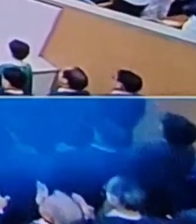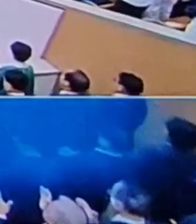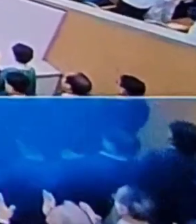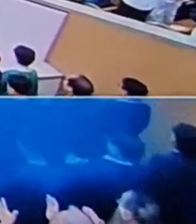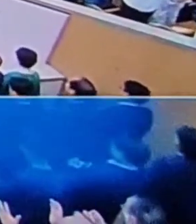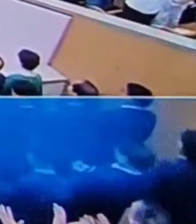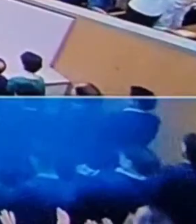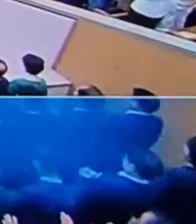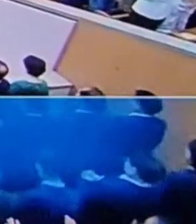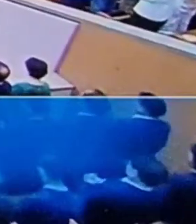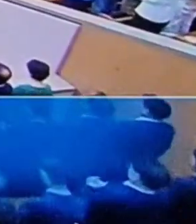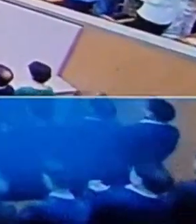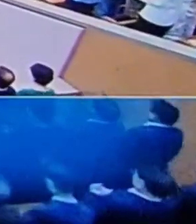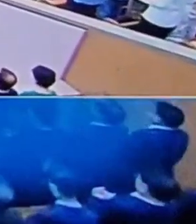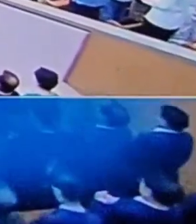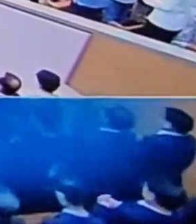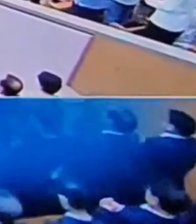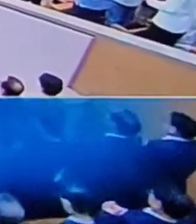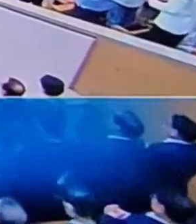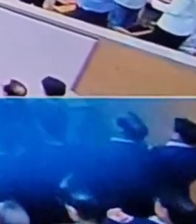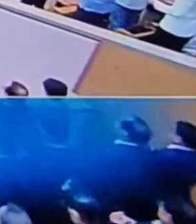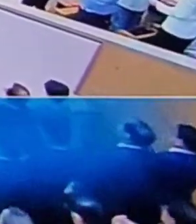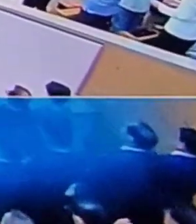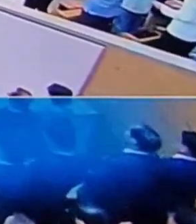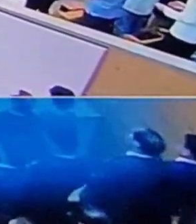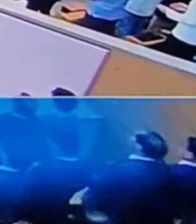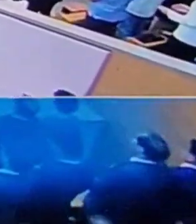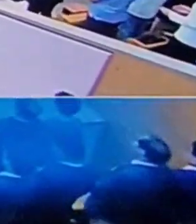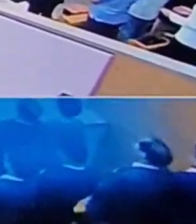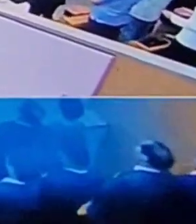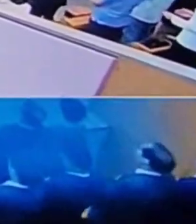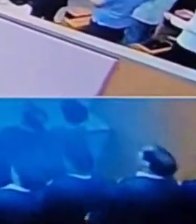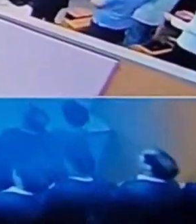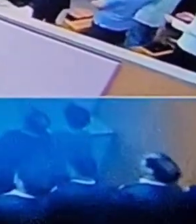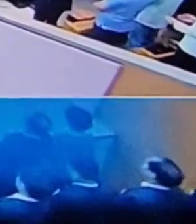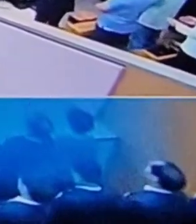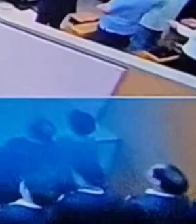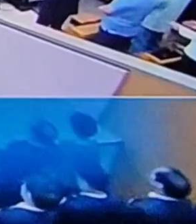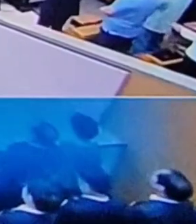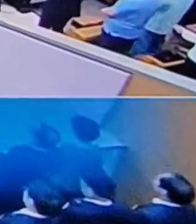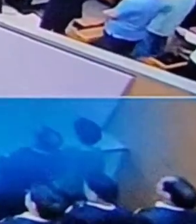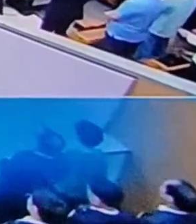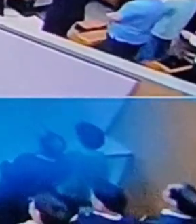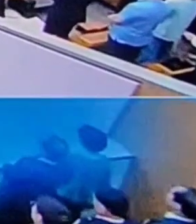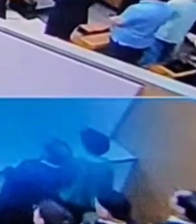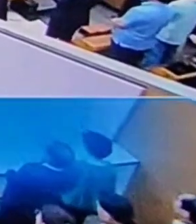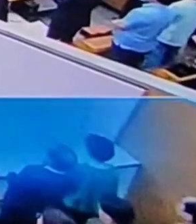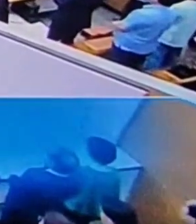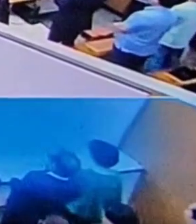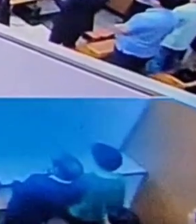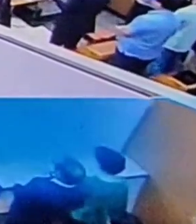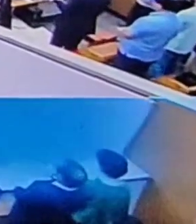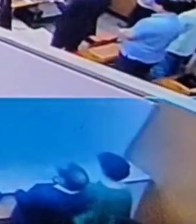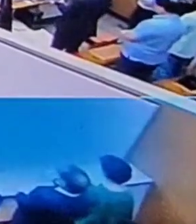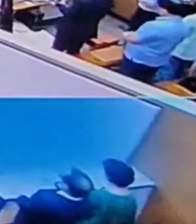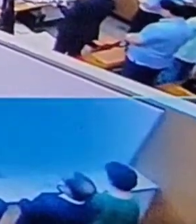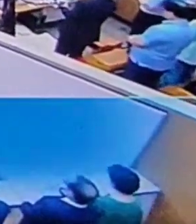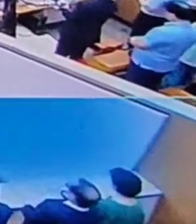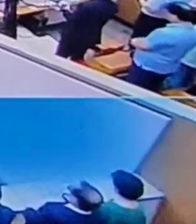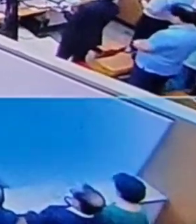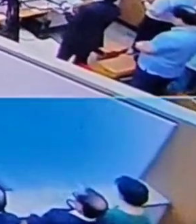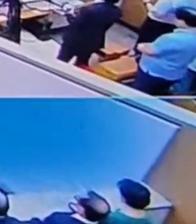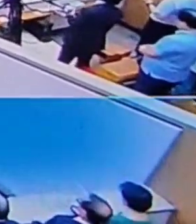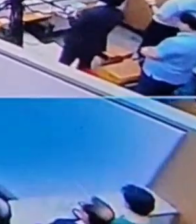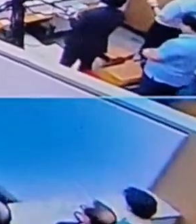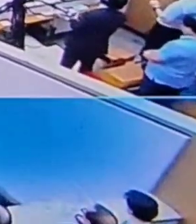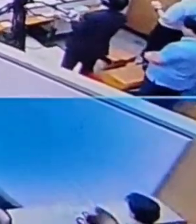바라보지 말고 환경을 바라보지 말고 주님만 바라보나 하게 하여 주옵소서. 주의 성령이여, 주의 성령의 역사에 합격을 하여 주옵소서.